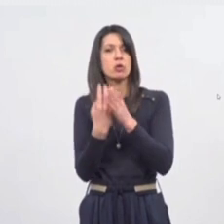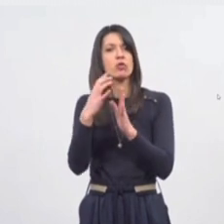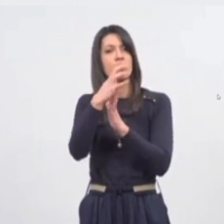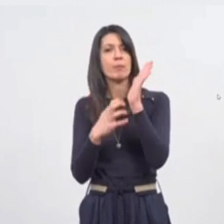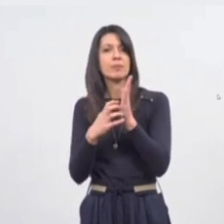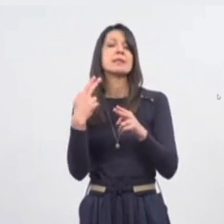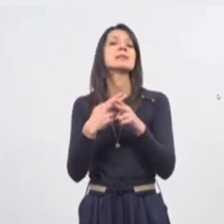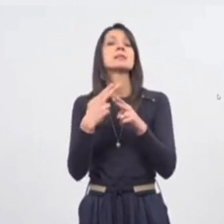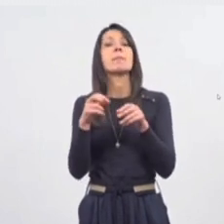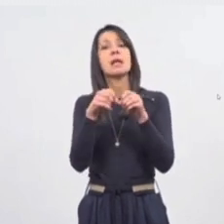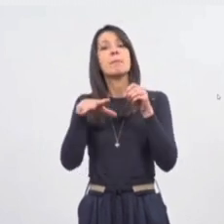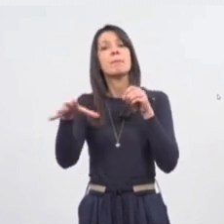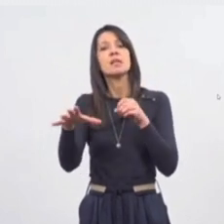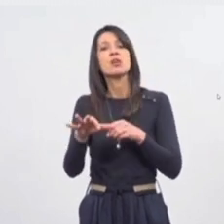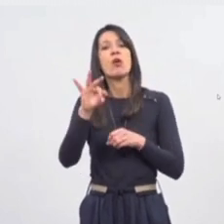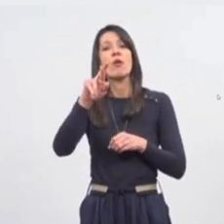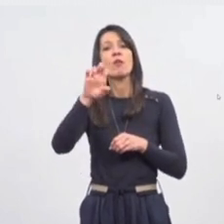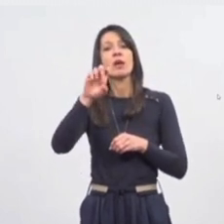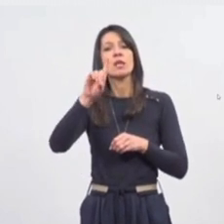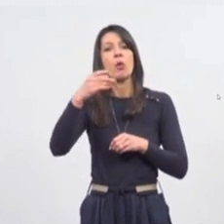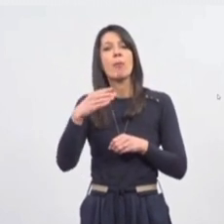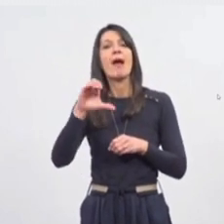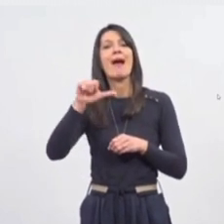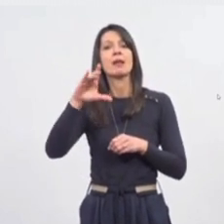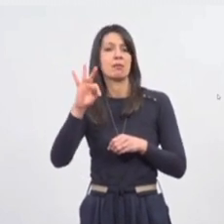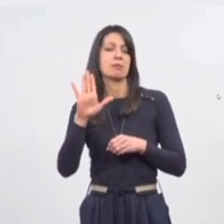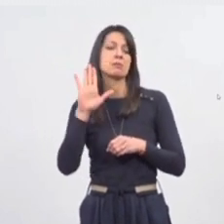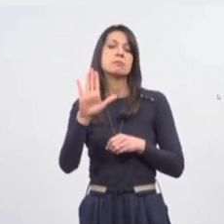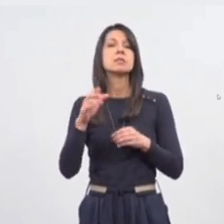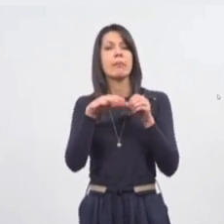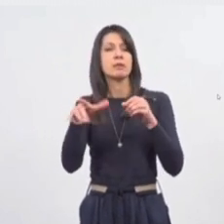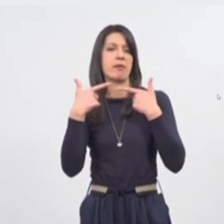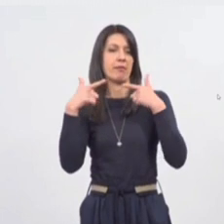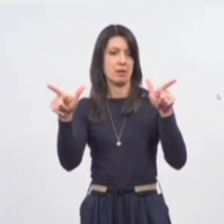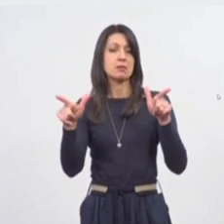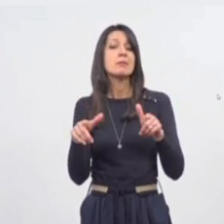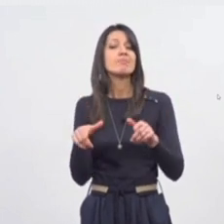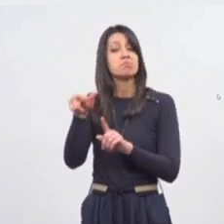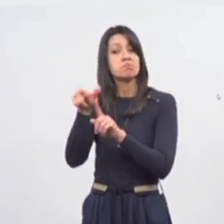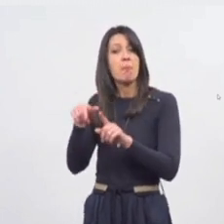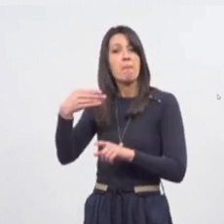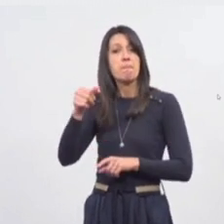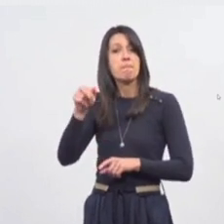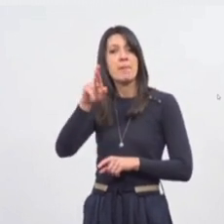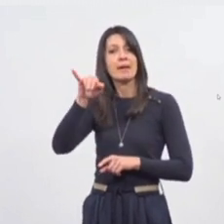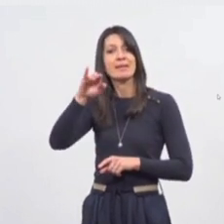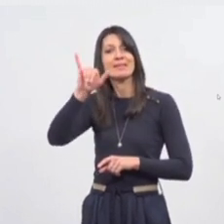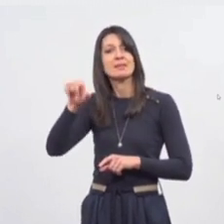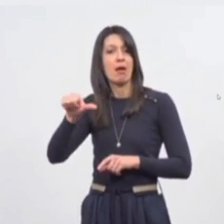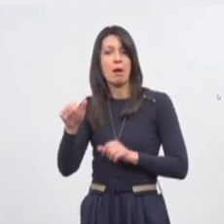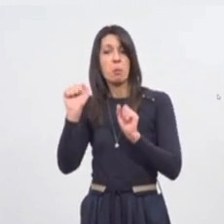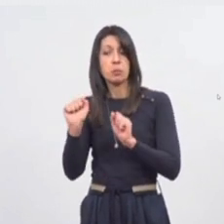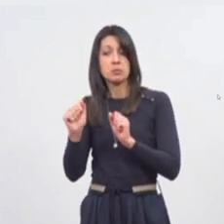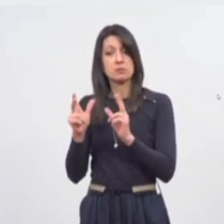Act, sur la liberté des médias. Mais peut-être que Maria Gabriel peut faire un point sur justement